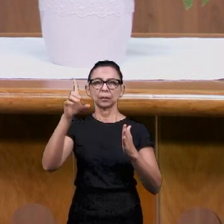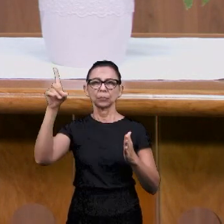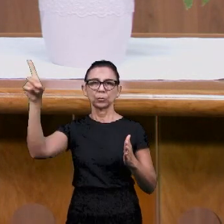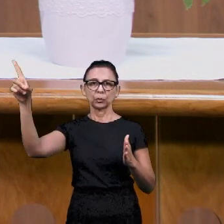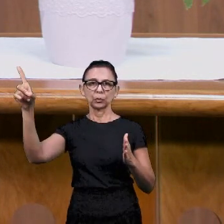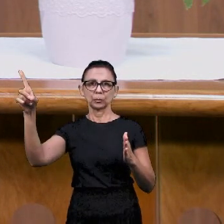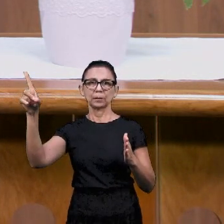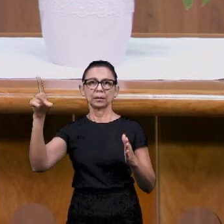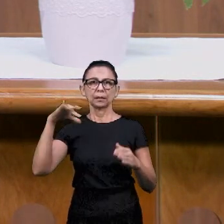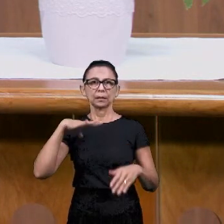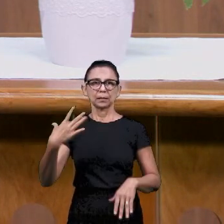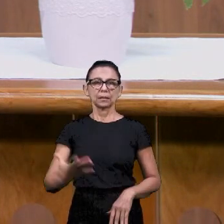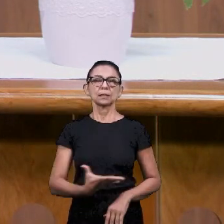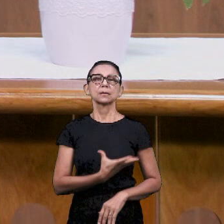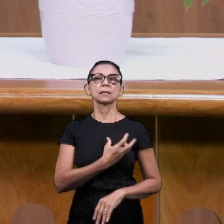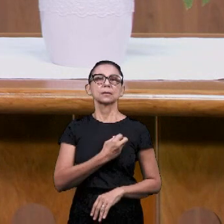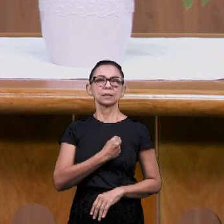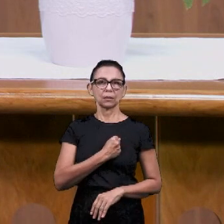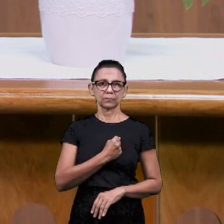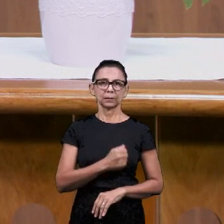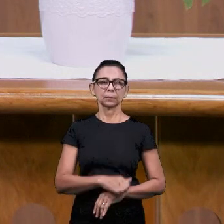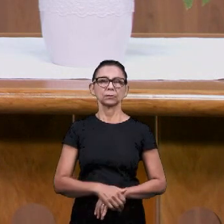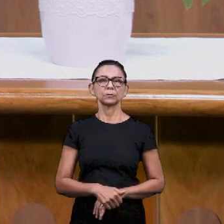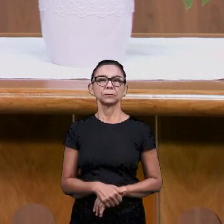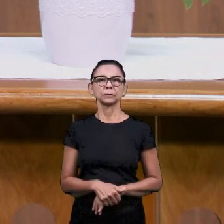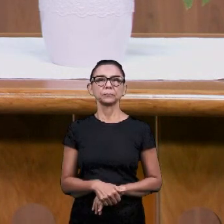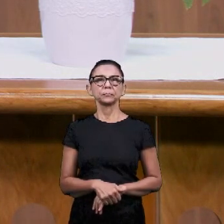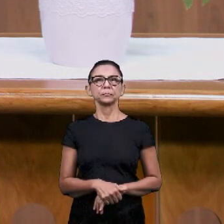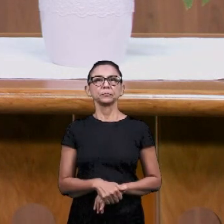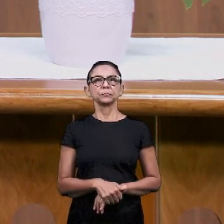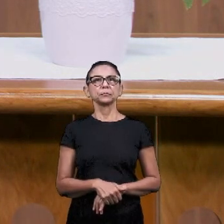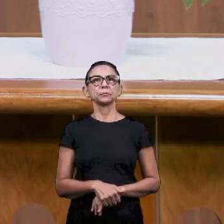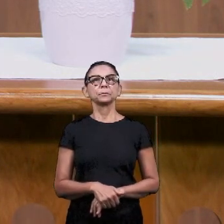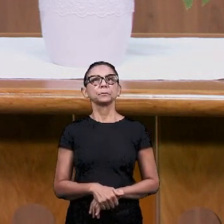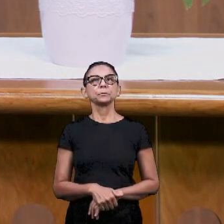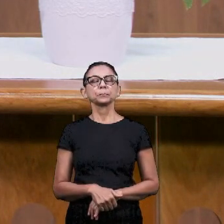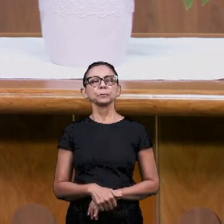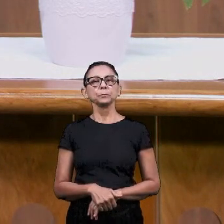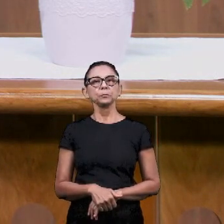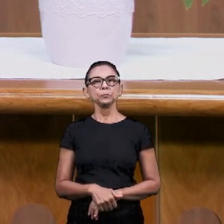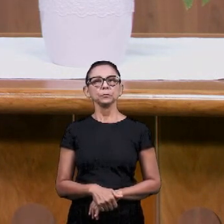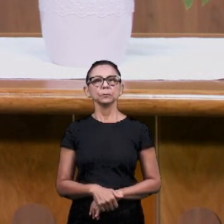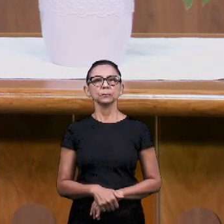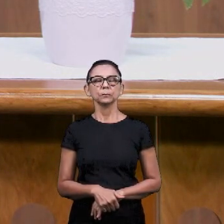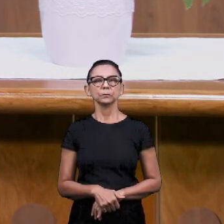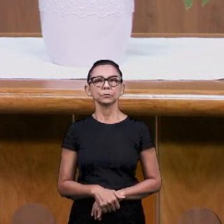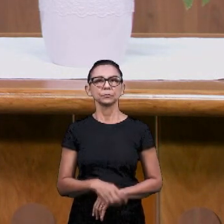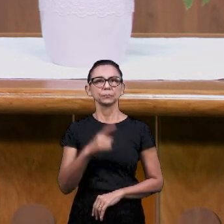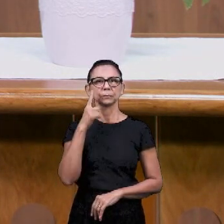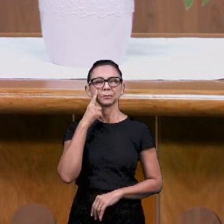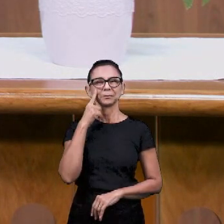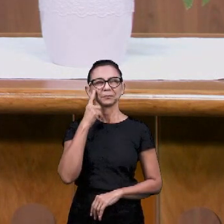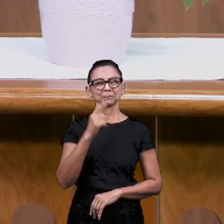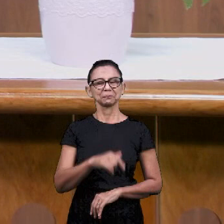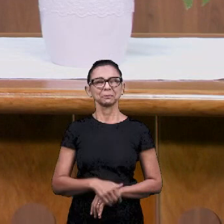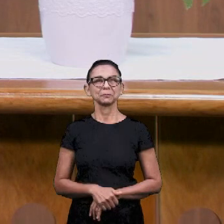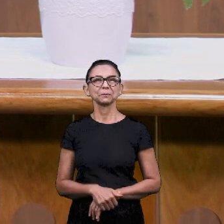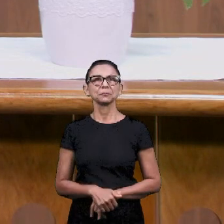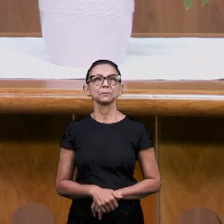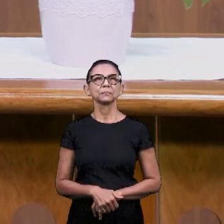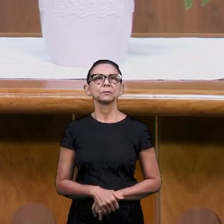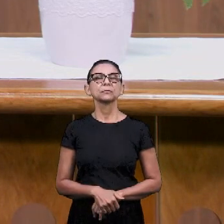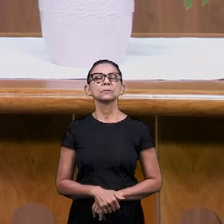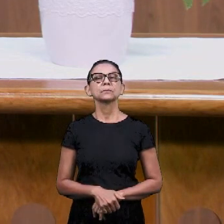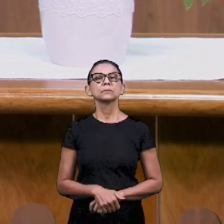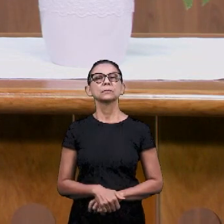allons étudier la doctrine biblique du salut. Passons donc à la première question pour la prochaine école dominicale, qui est